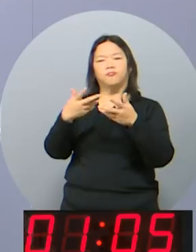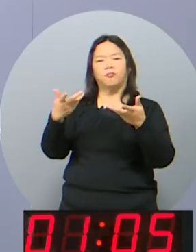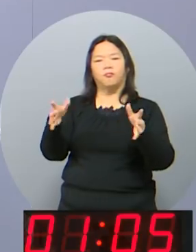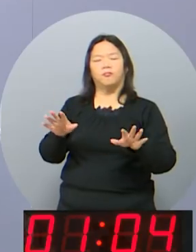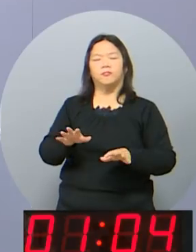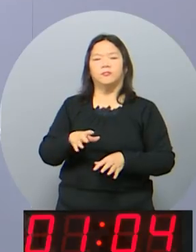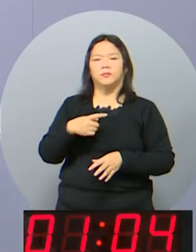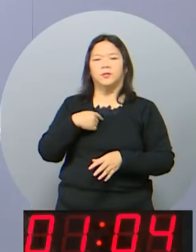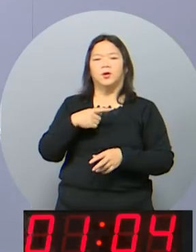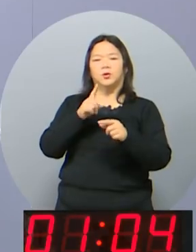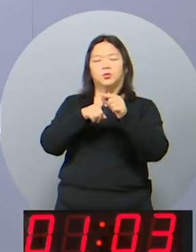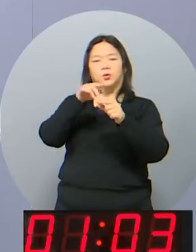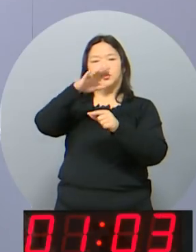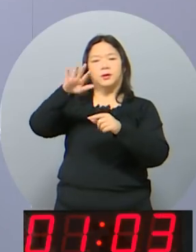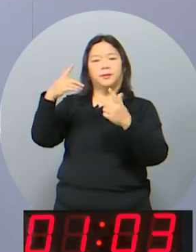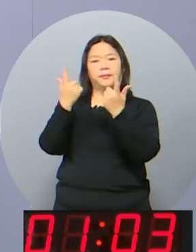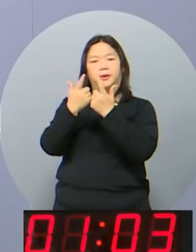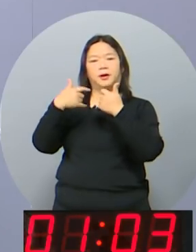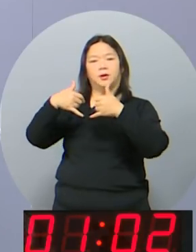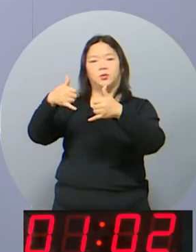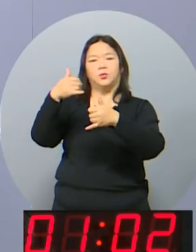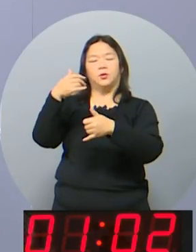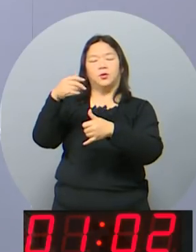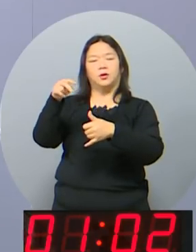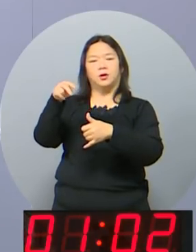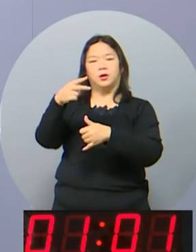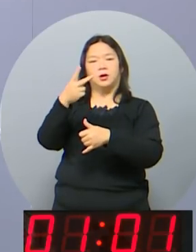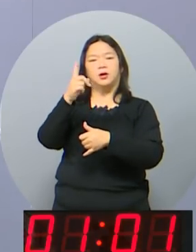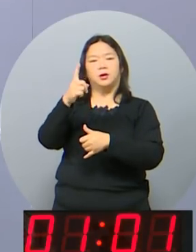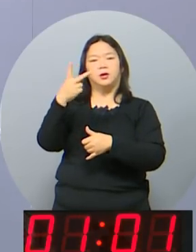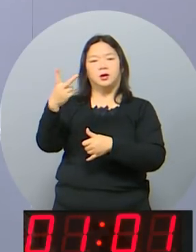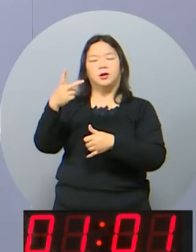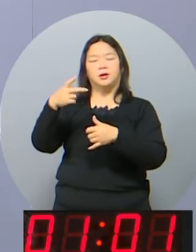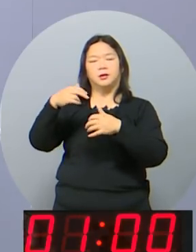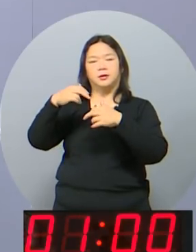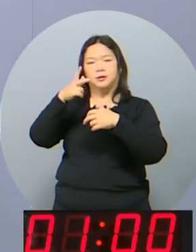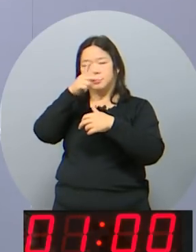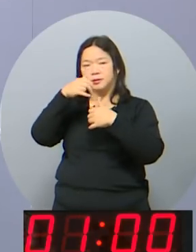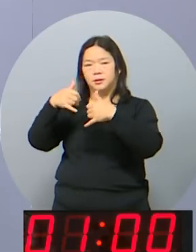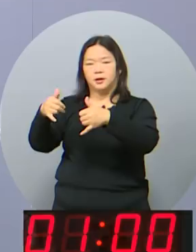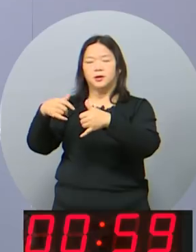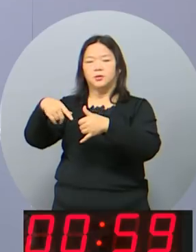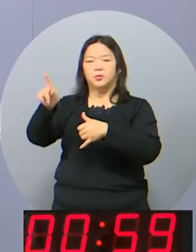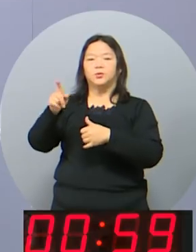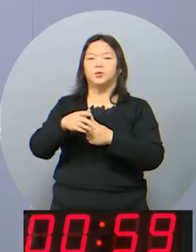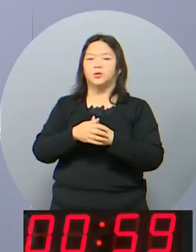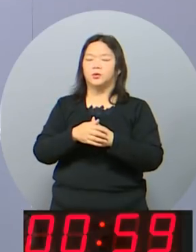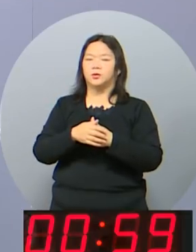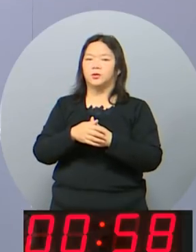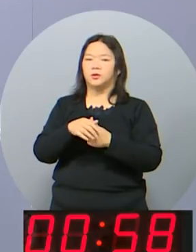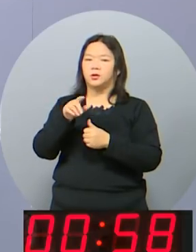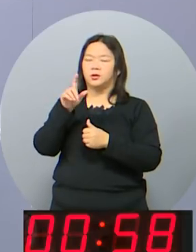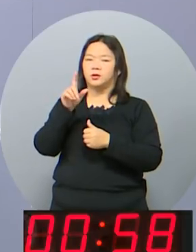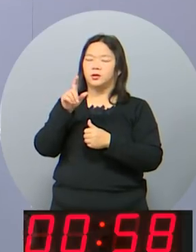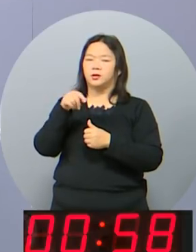我们中山北路212巷，然后通往正德就是